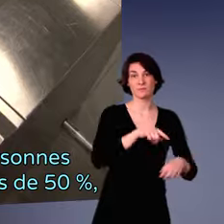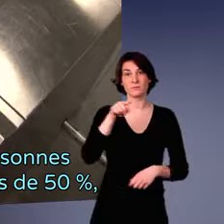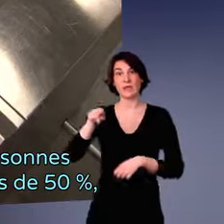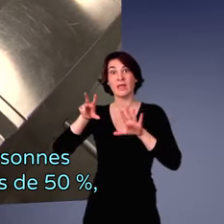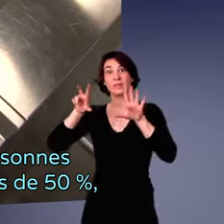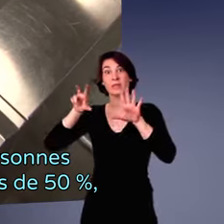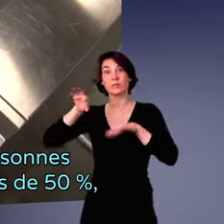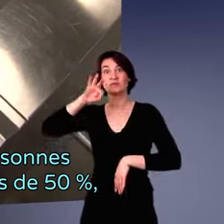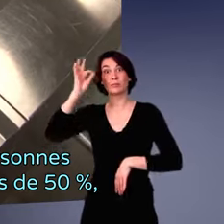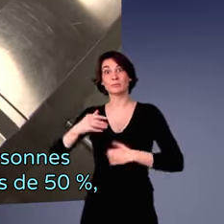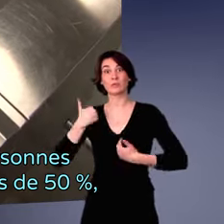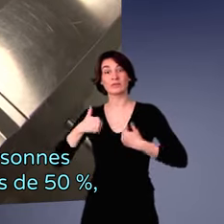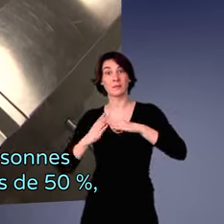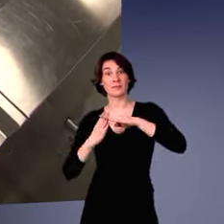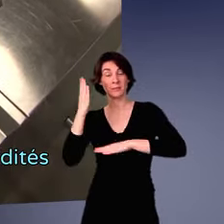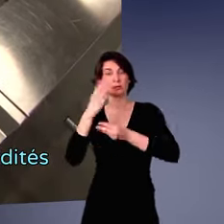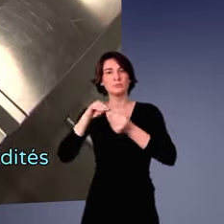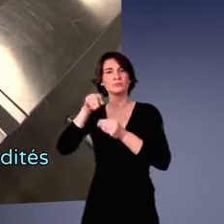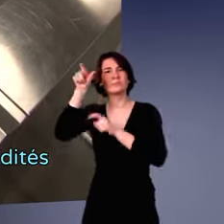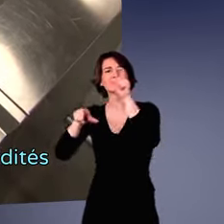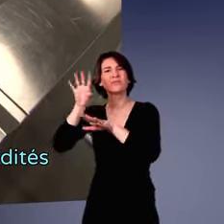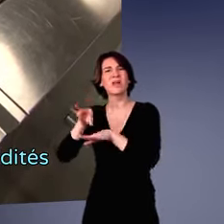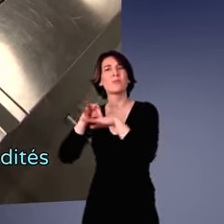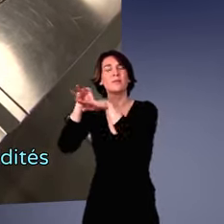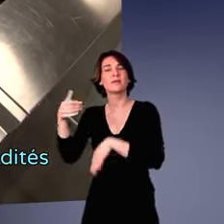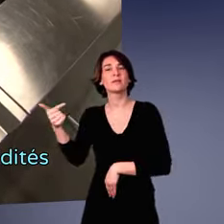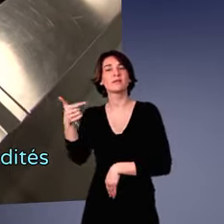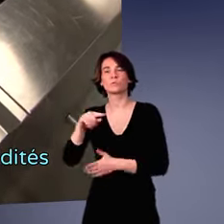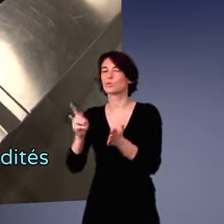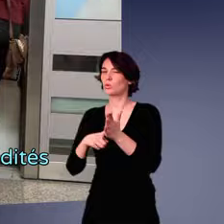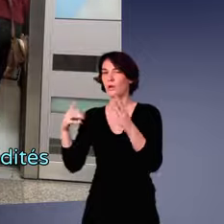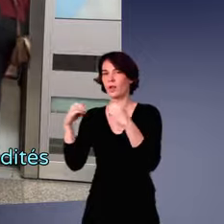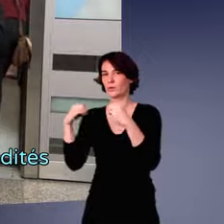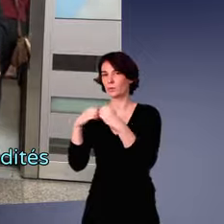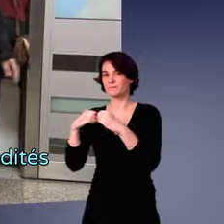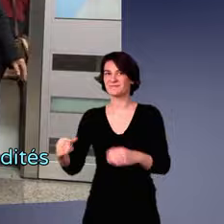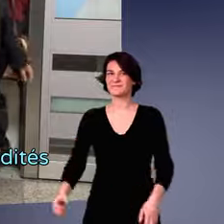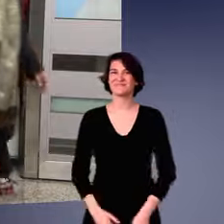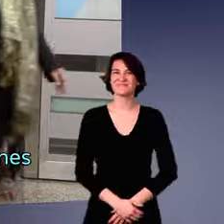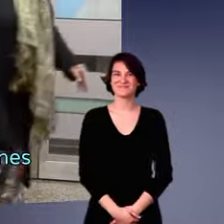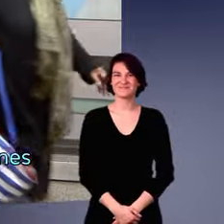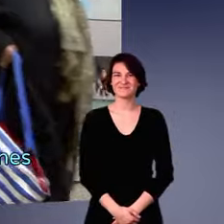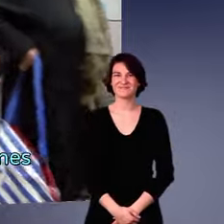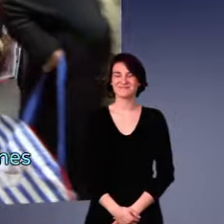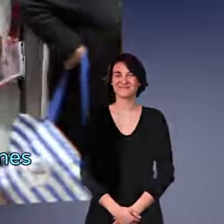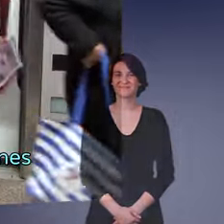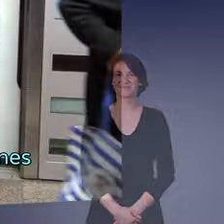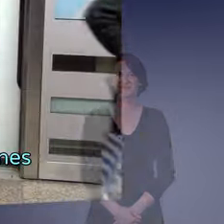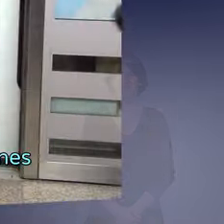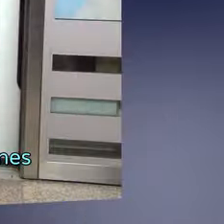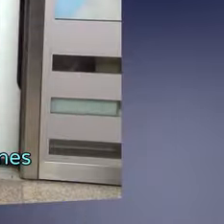taux d'invalidité de plus de 50 % et la gratuité pour les invalidités supérieures à 80 % ainsi que pour les